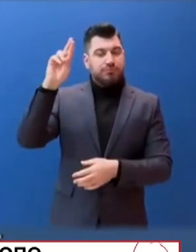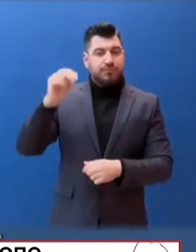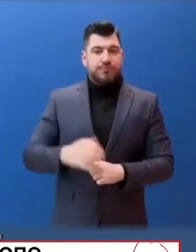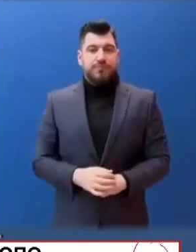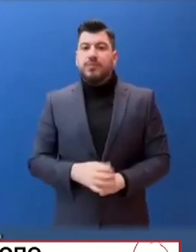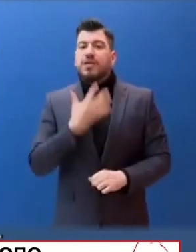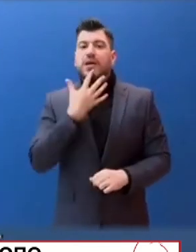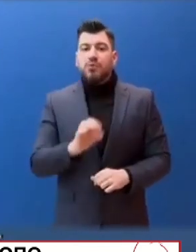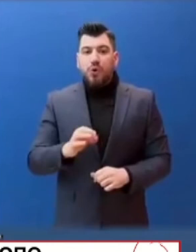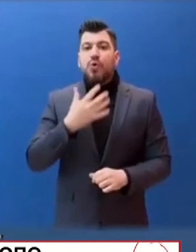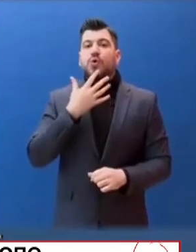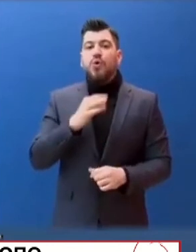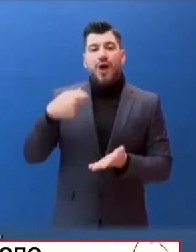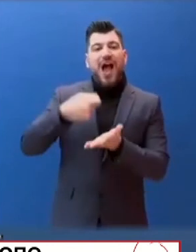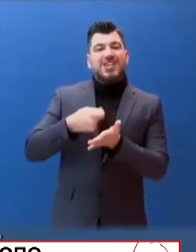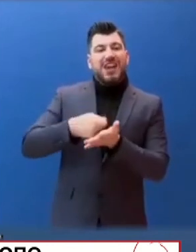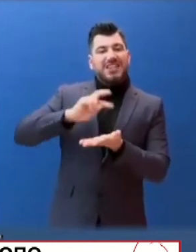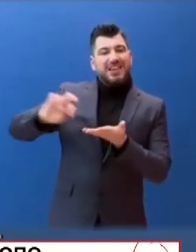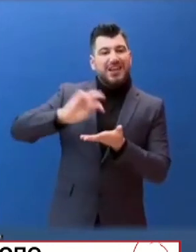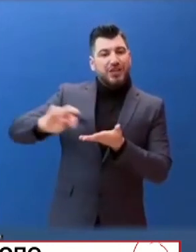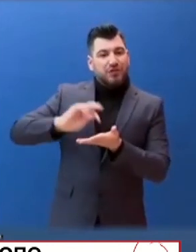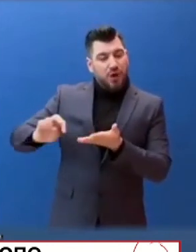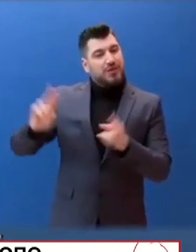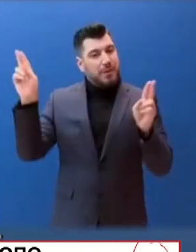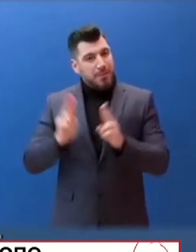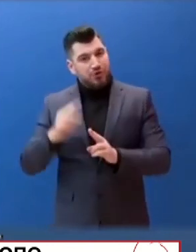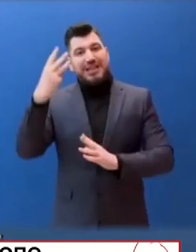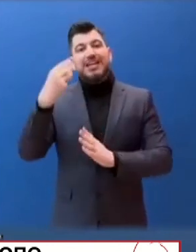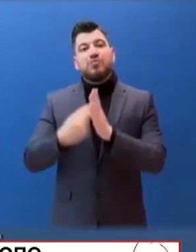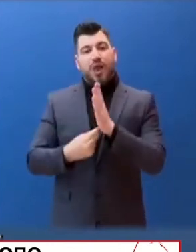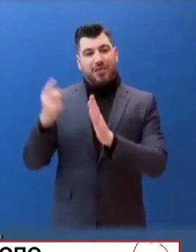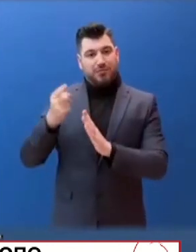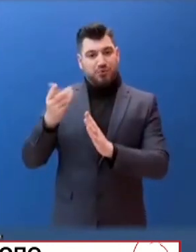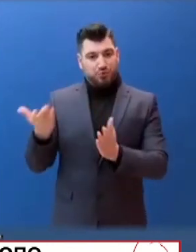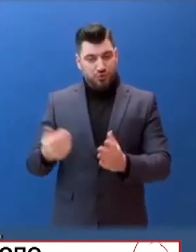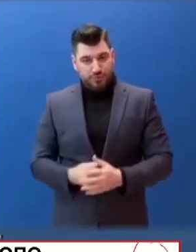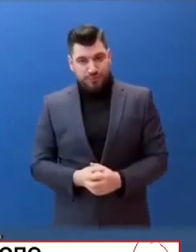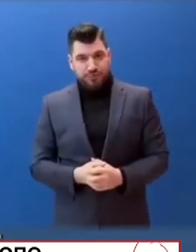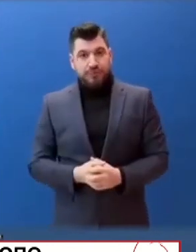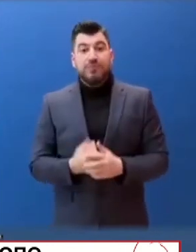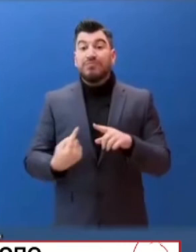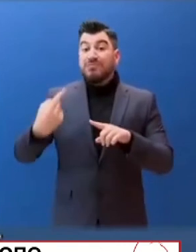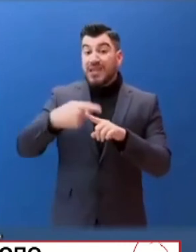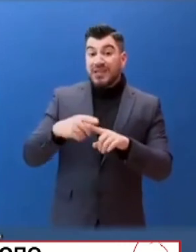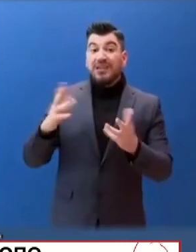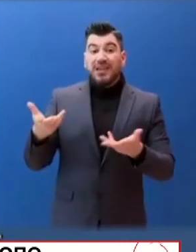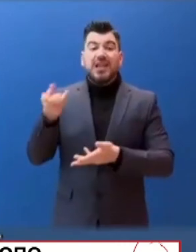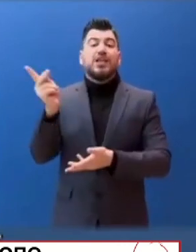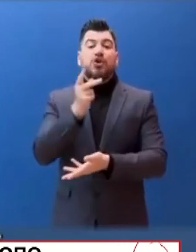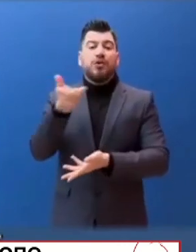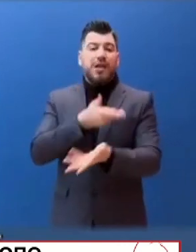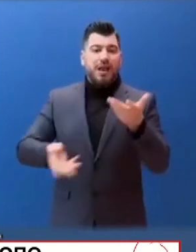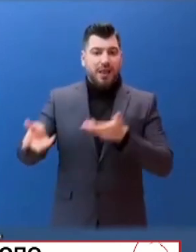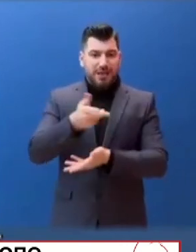Πρώτον, διότι μειώθηκαν οι ασφαλιστικές εισφορές κατά 3 ποσοστιαίες μονάδες. Και δεύτερον, διότι αναβλήθηκε η εισφορά κοινωνικής